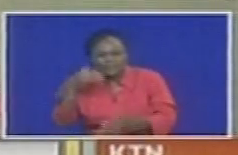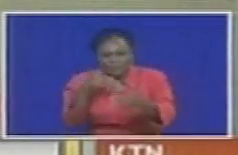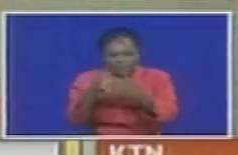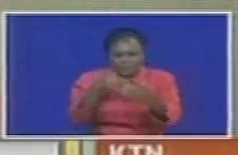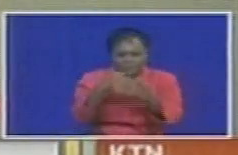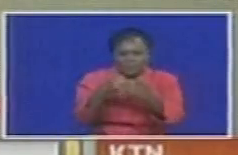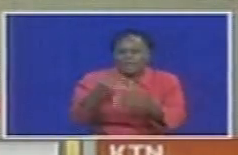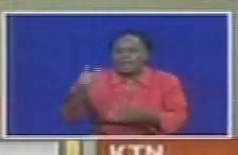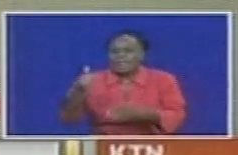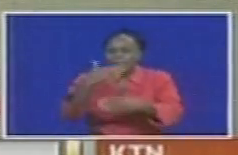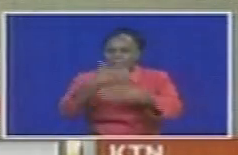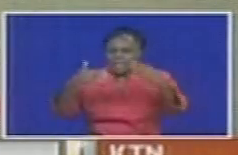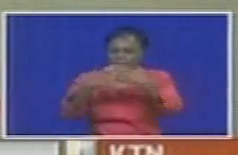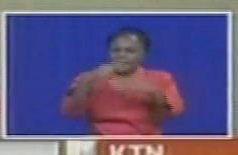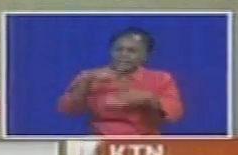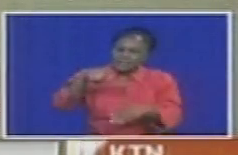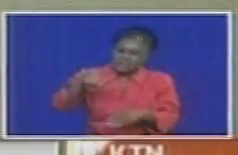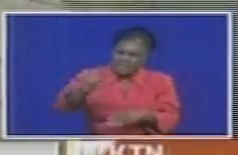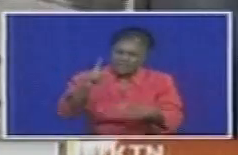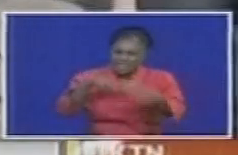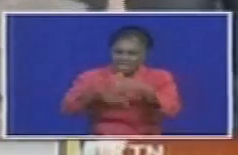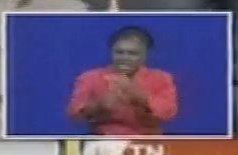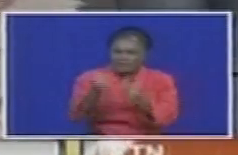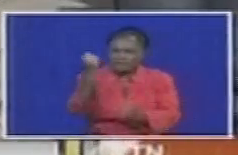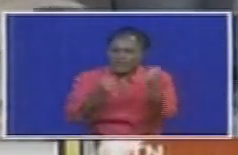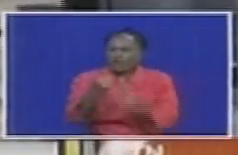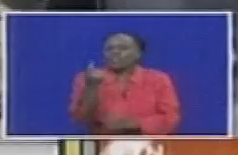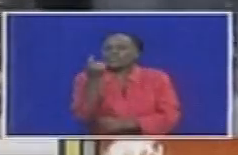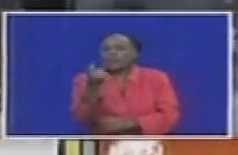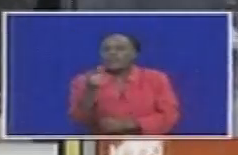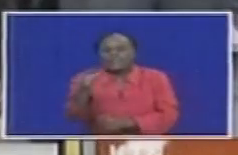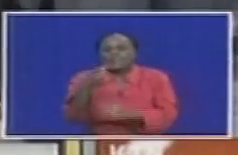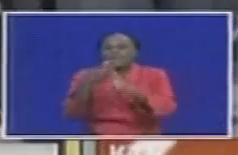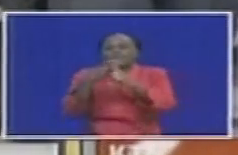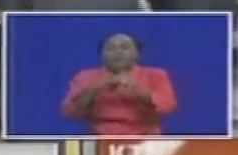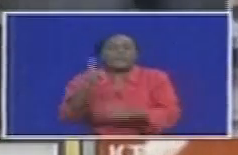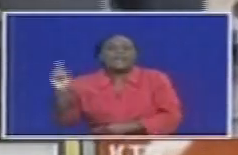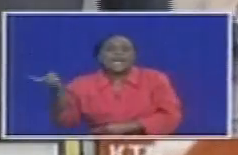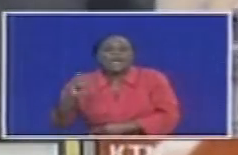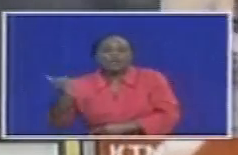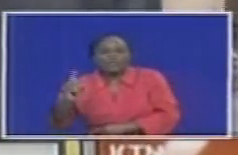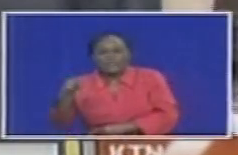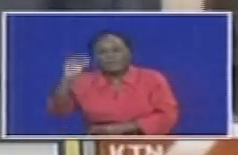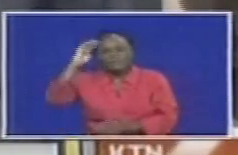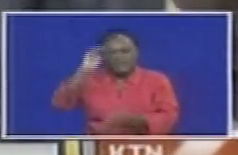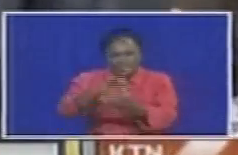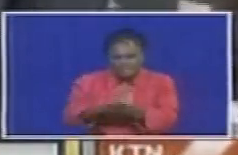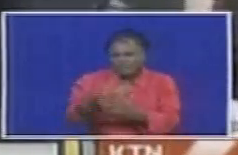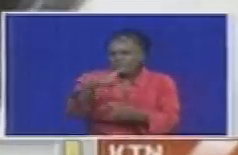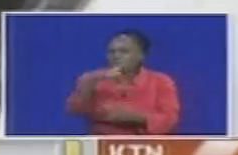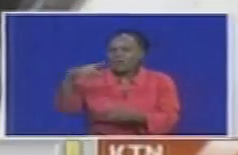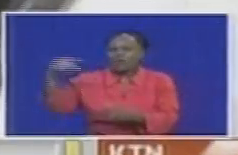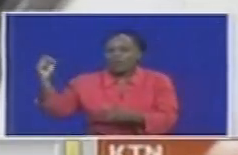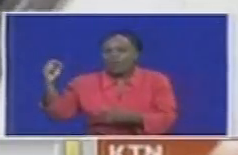la Bellevue. Washukiwa hao waliokuwa ndani ya gari dogo walikuwa wakitoka mjini Nairobi na inaaminika walikuwa wakielekea